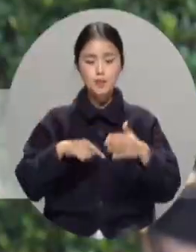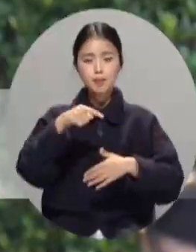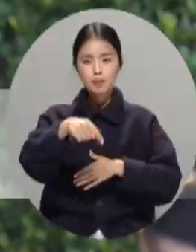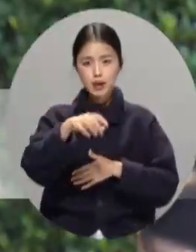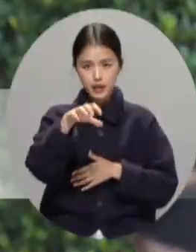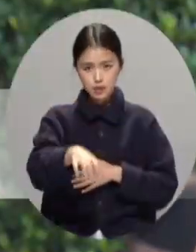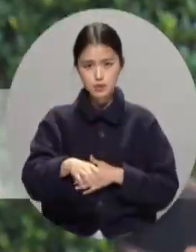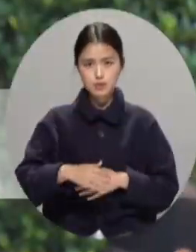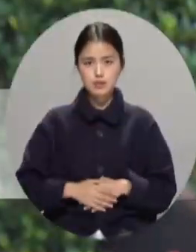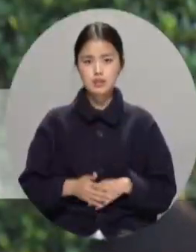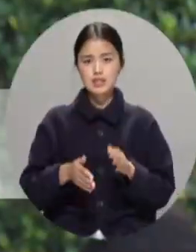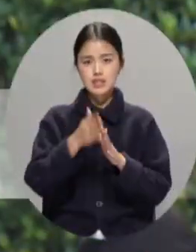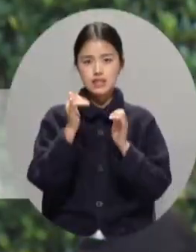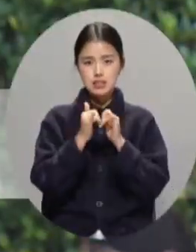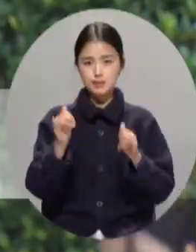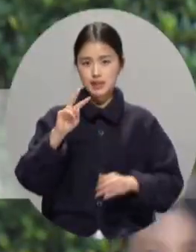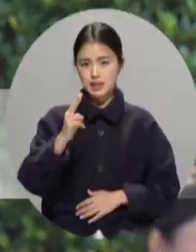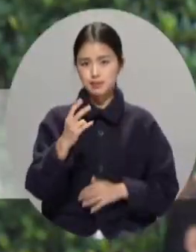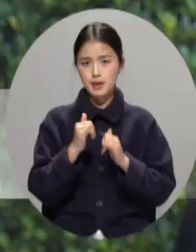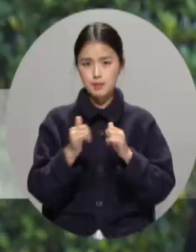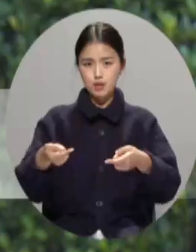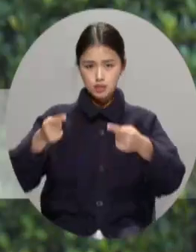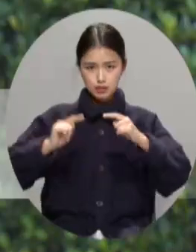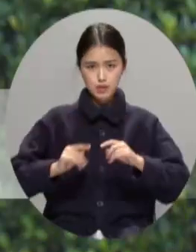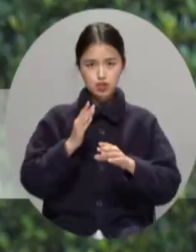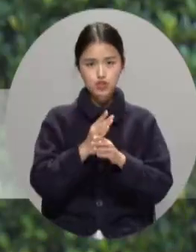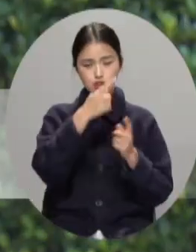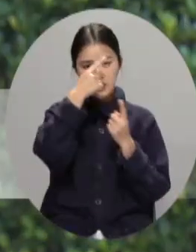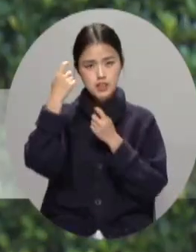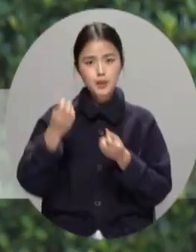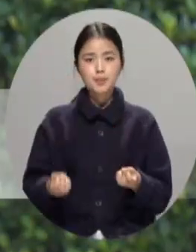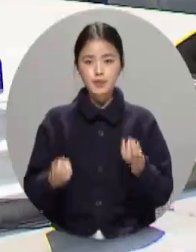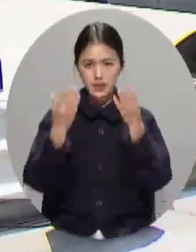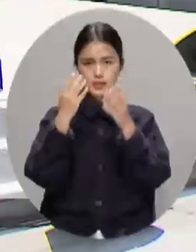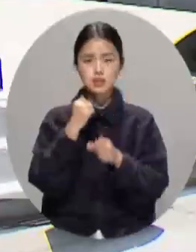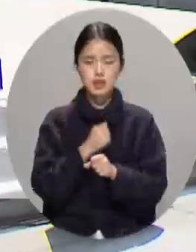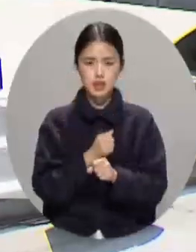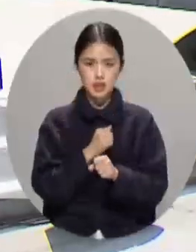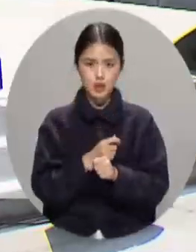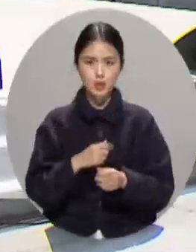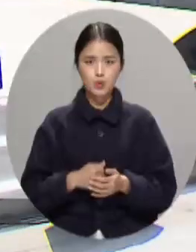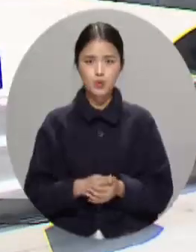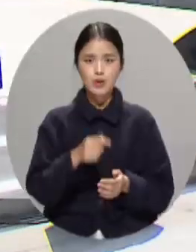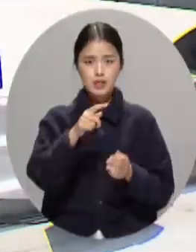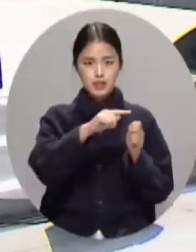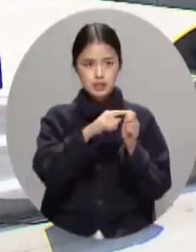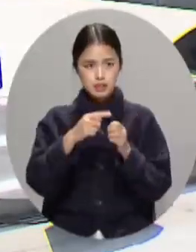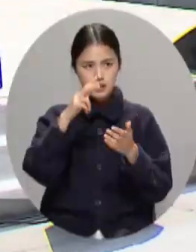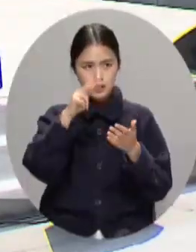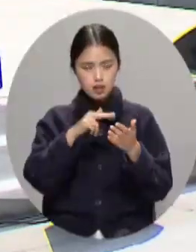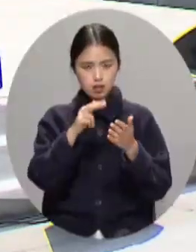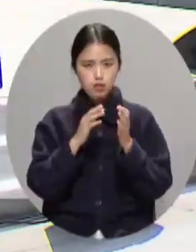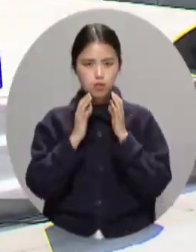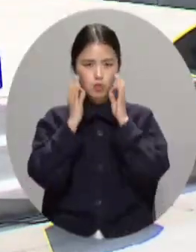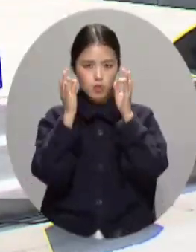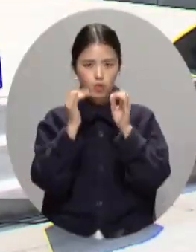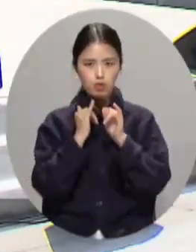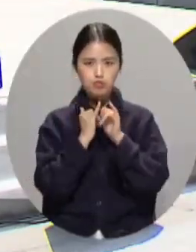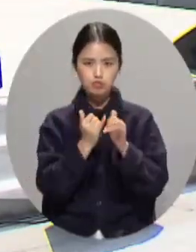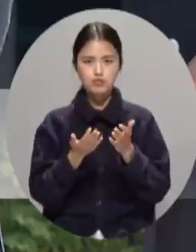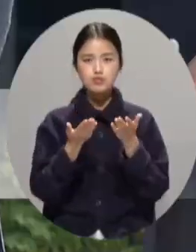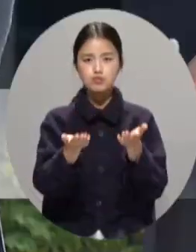공연장에서 시민 200여 명이 참석한 가운데 기념식을 열고 문해력 향상을 위해 기여한 유공자를